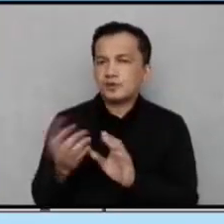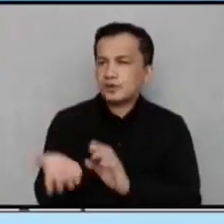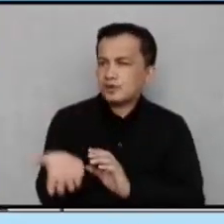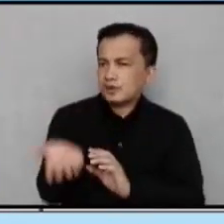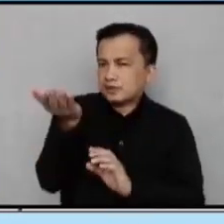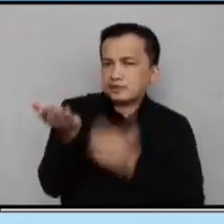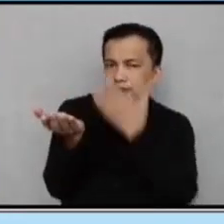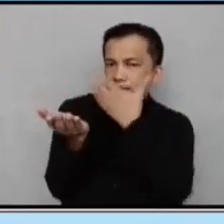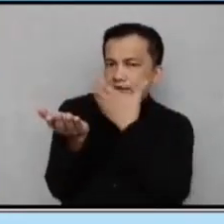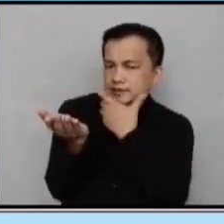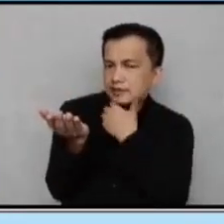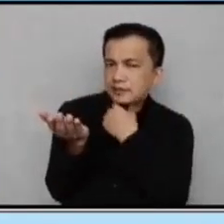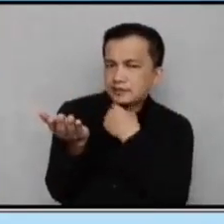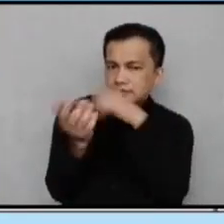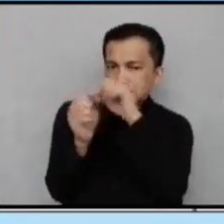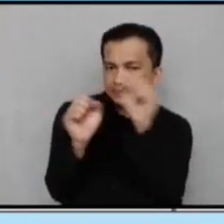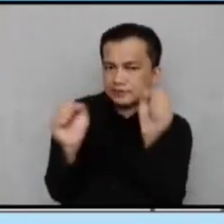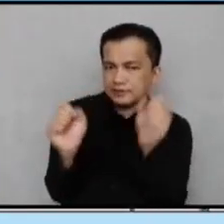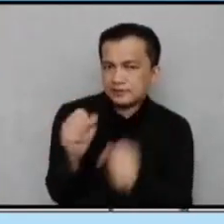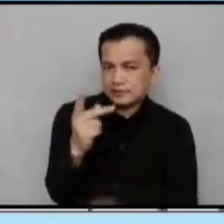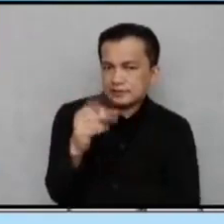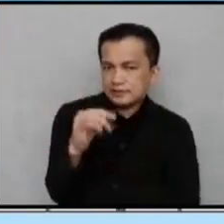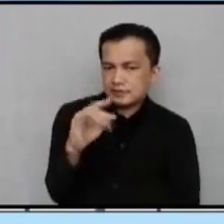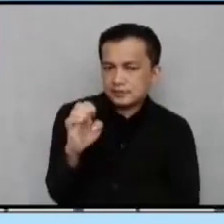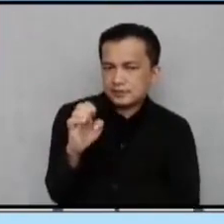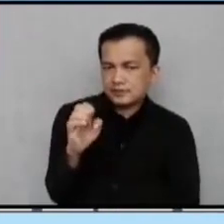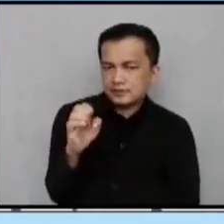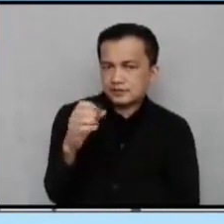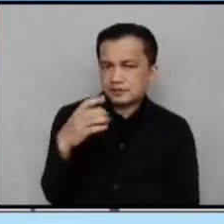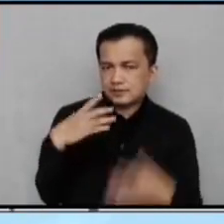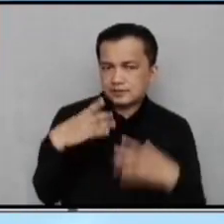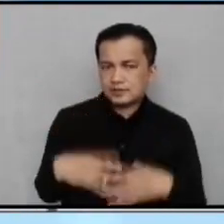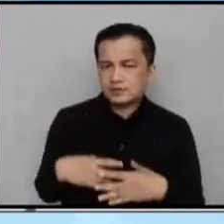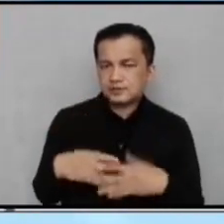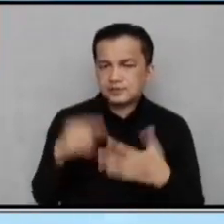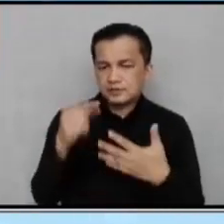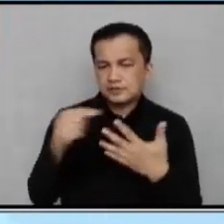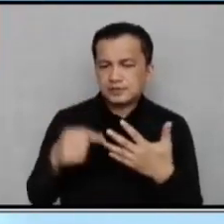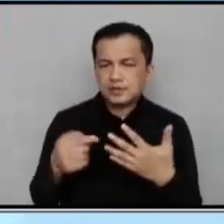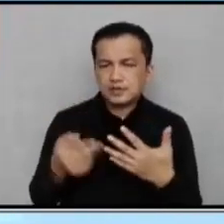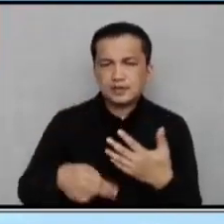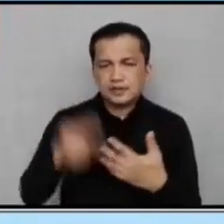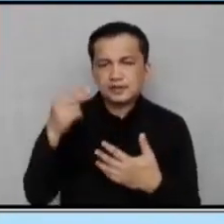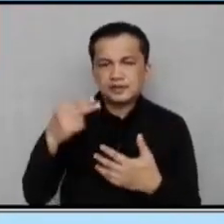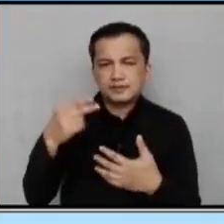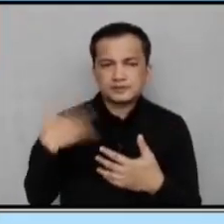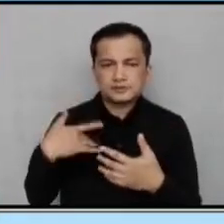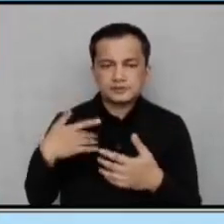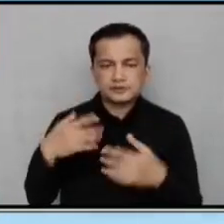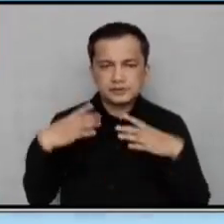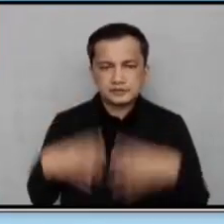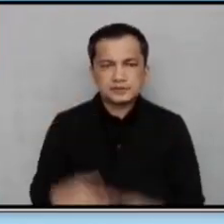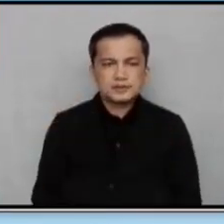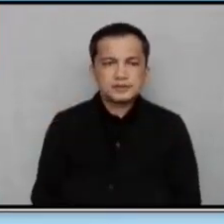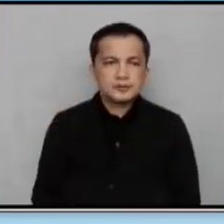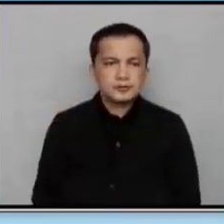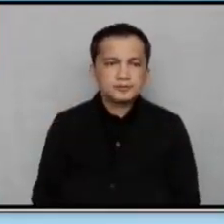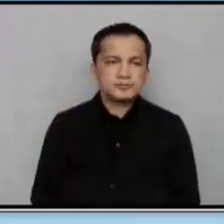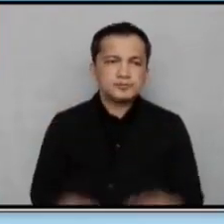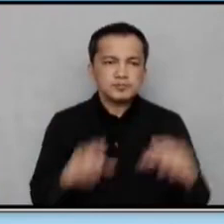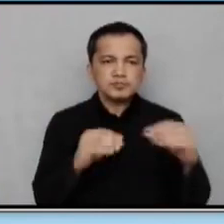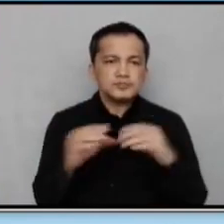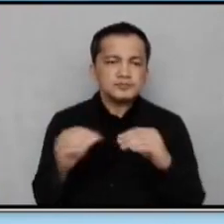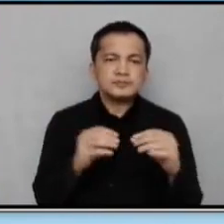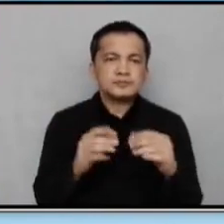at kaseksiyan ni Kylie habang suot ang ilan sa mga high fashion outfit. Naging usap-usapan naman sa netizens